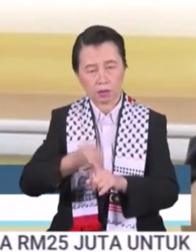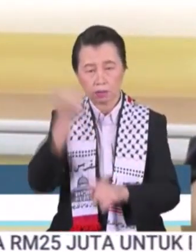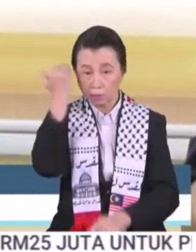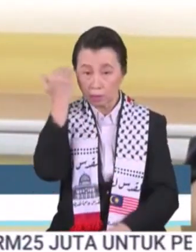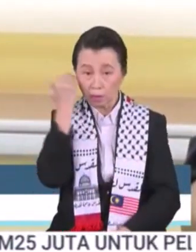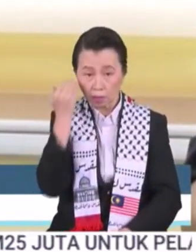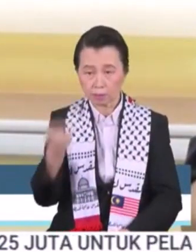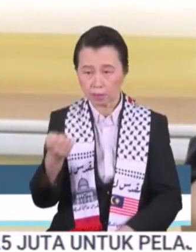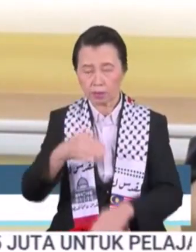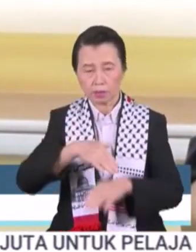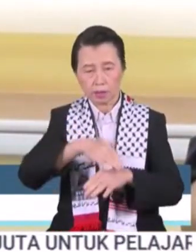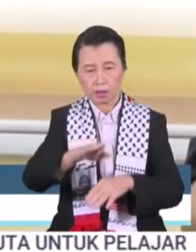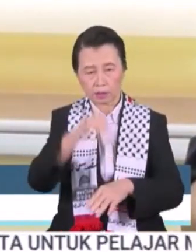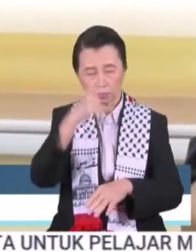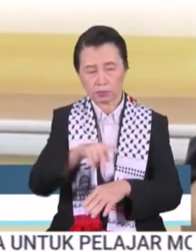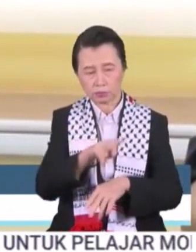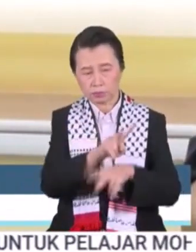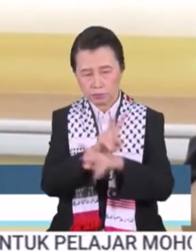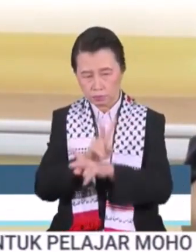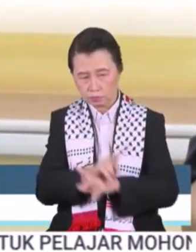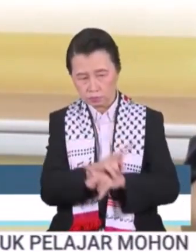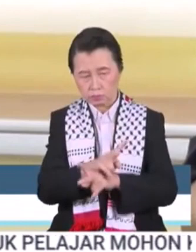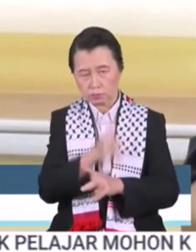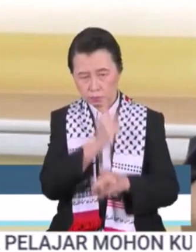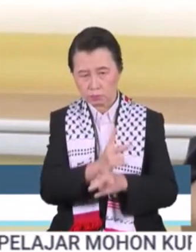dihantar untuk pemerhatian di